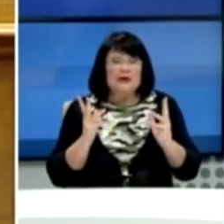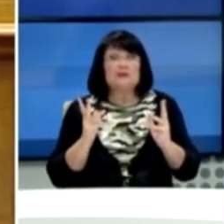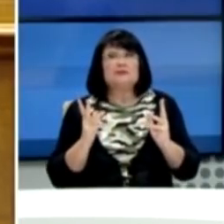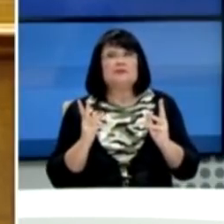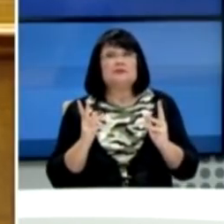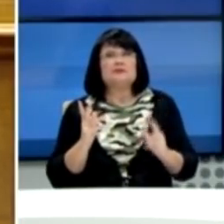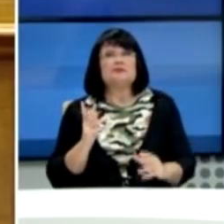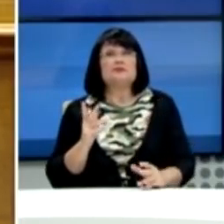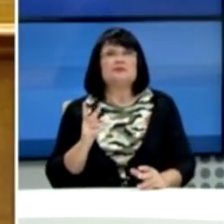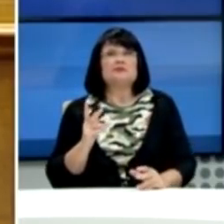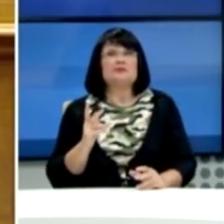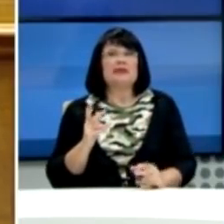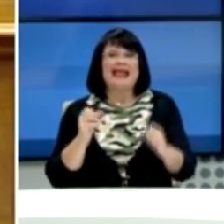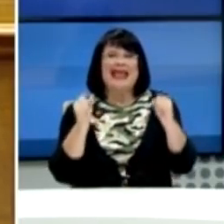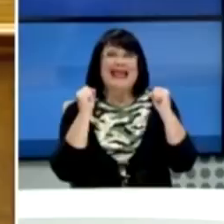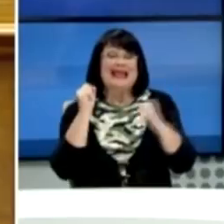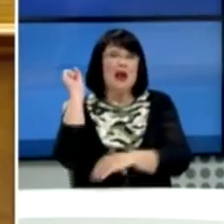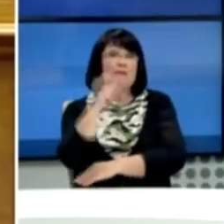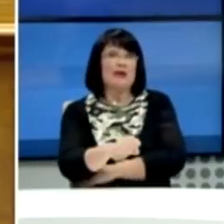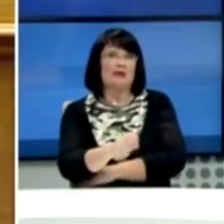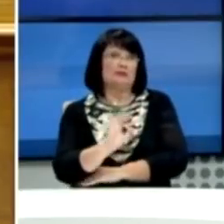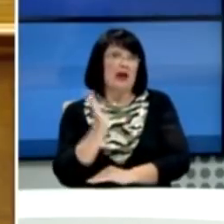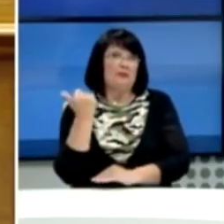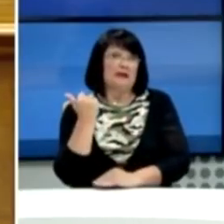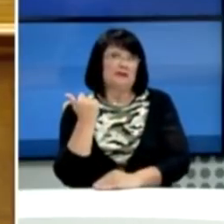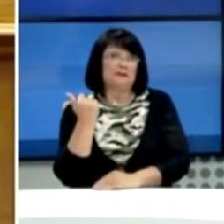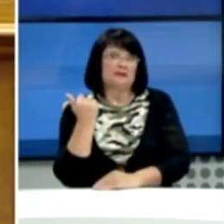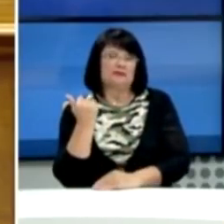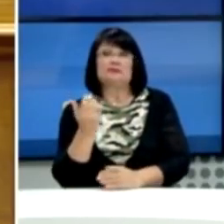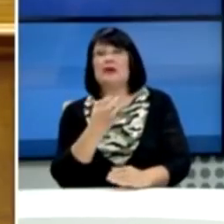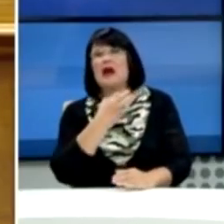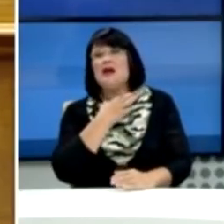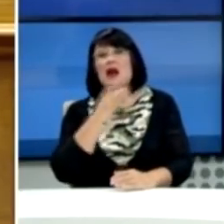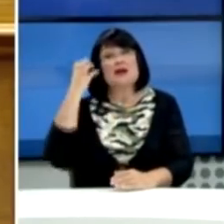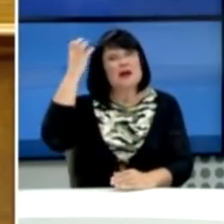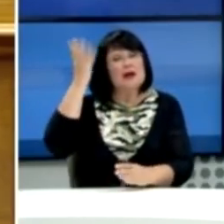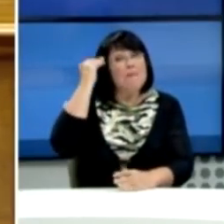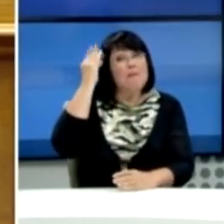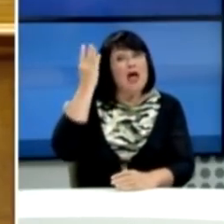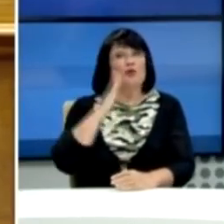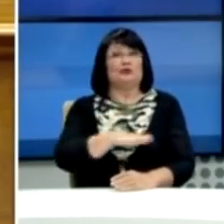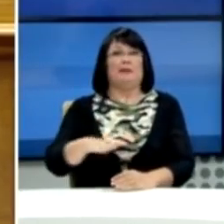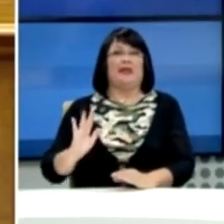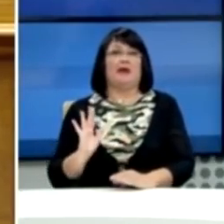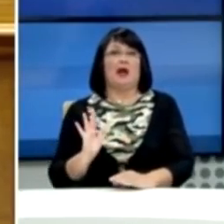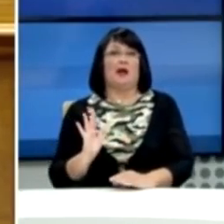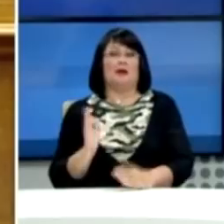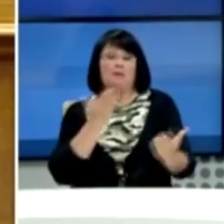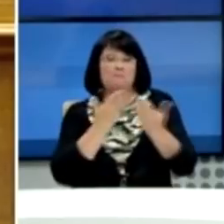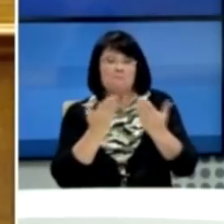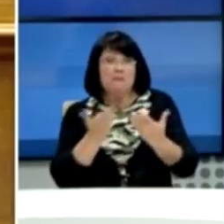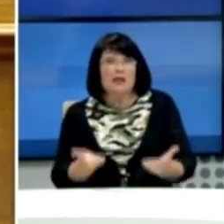ενάντια στην ίδια την υγεία του λαού μας, στην ανάγκη για μόρφωση των παιδιών του λαού, όταν